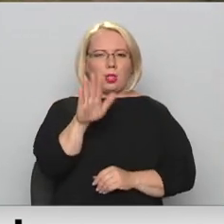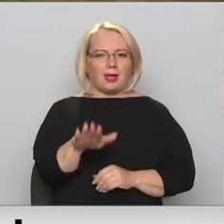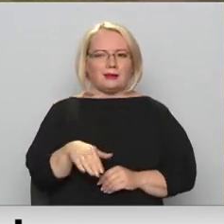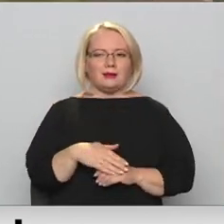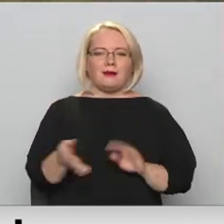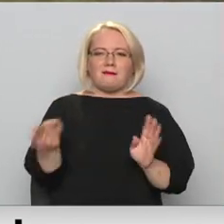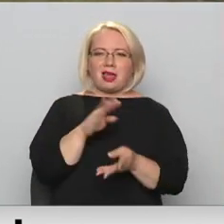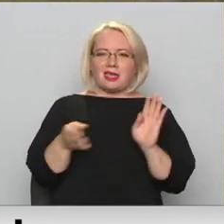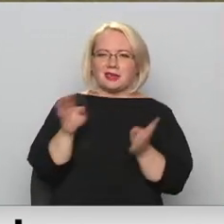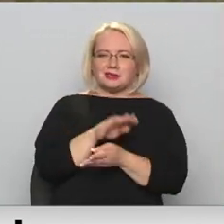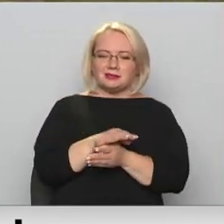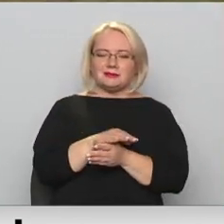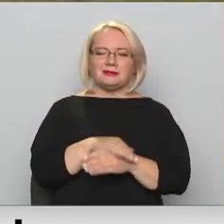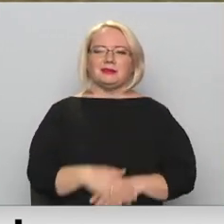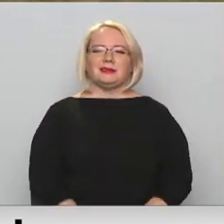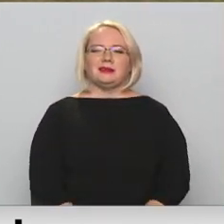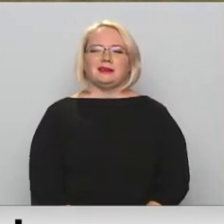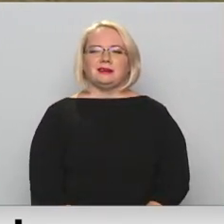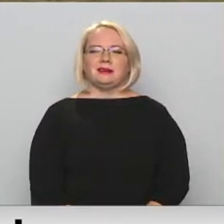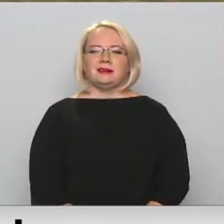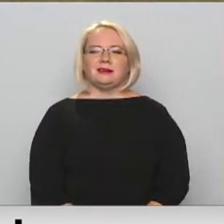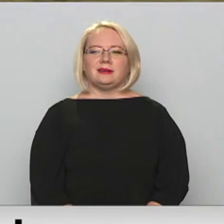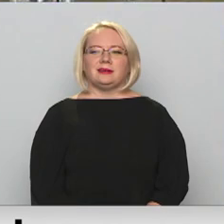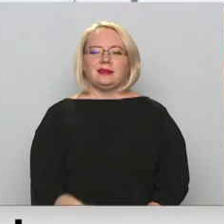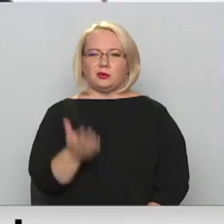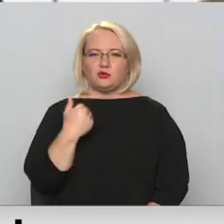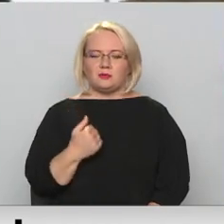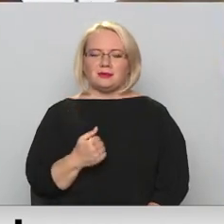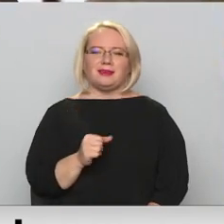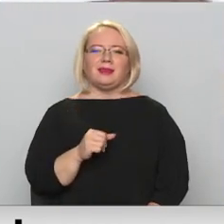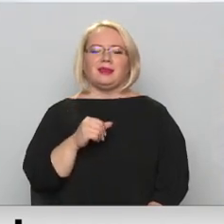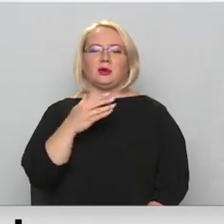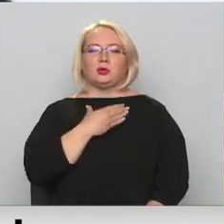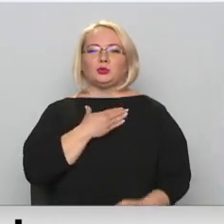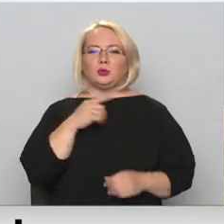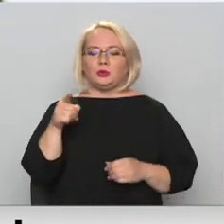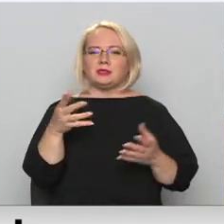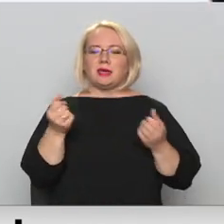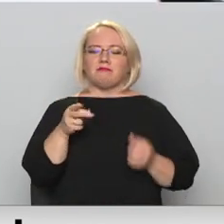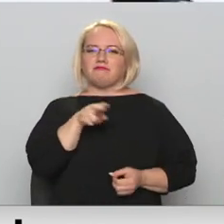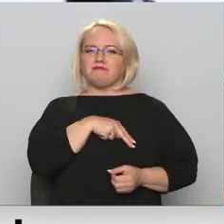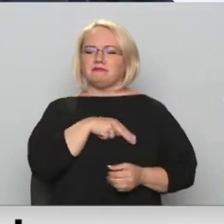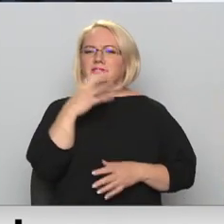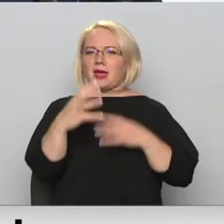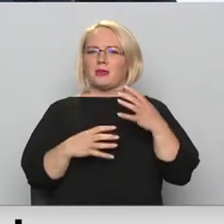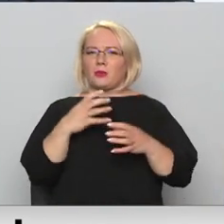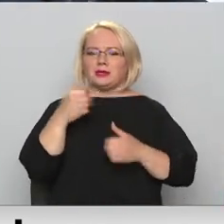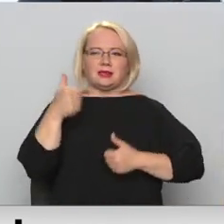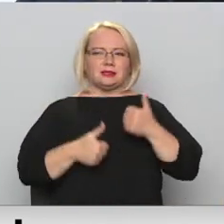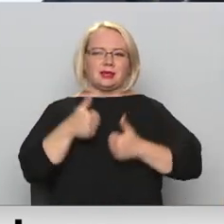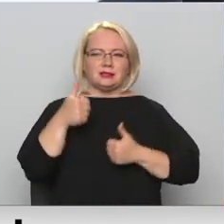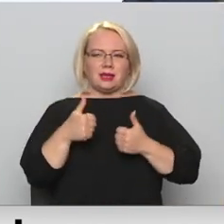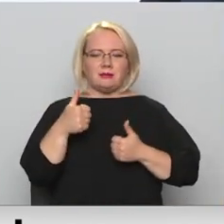Vēlies. Vēlies. Jā, šurp. Darvins saņēmis godalgas starptautiskās